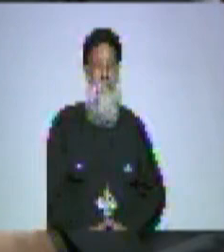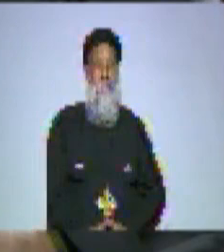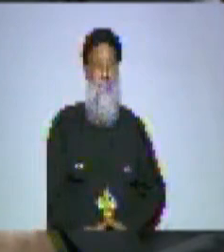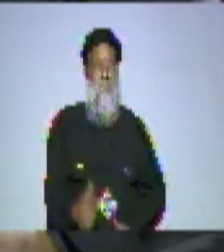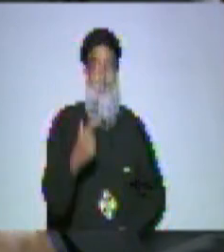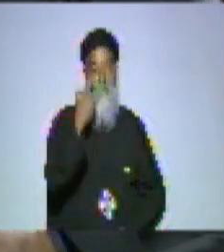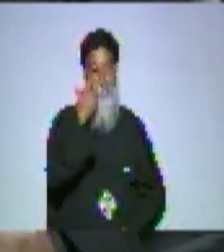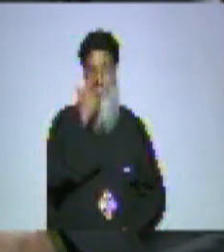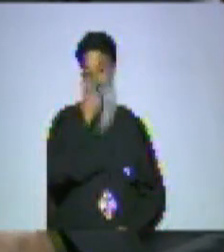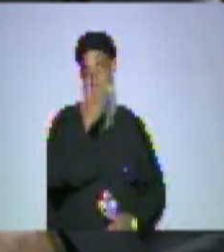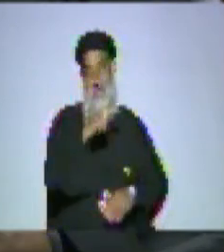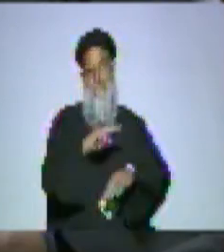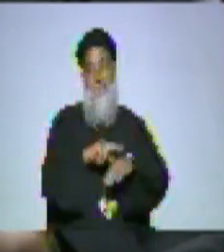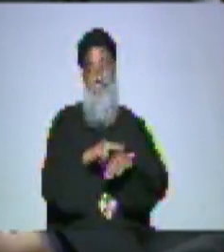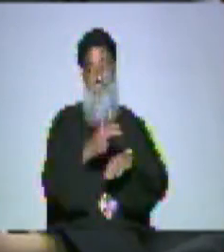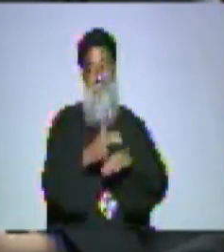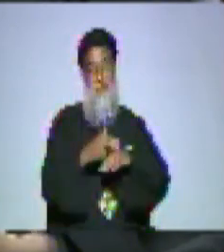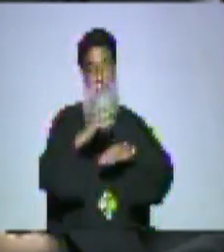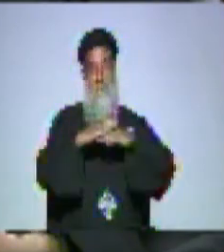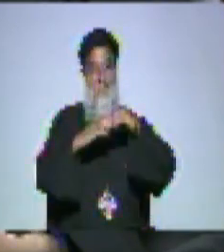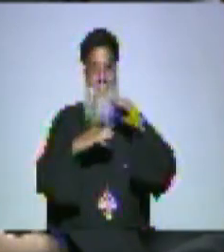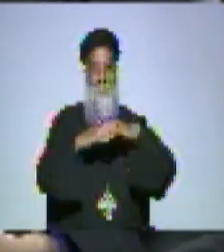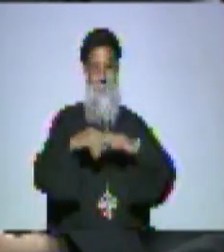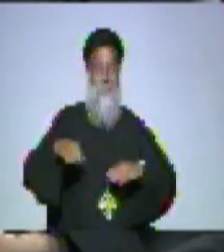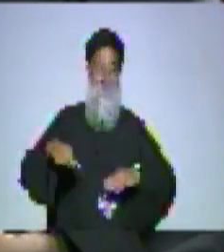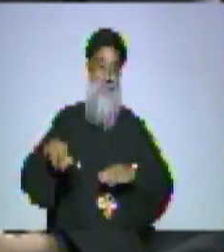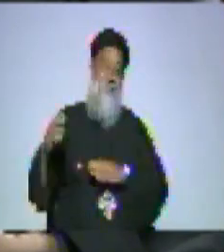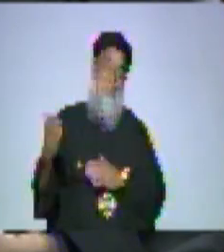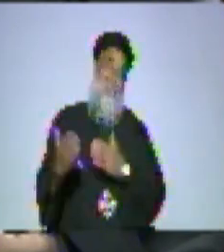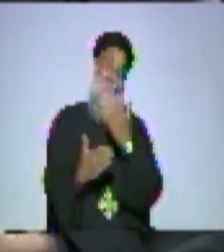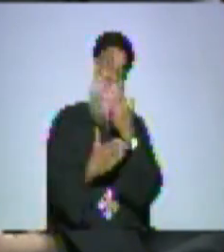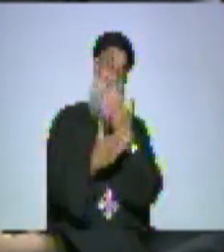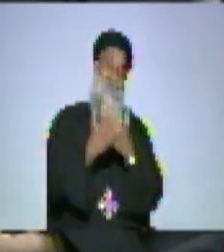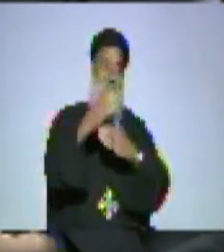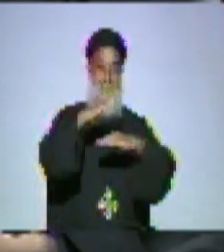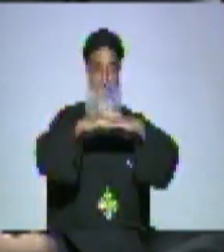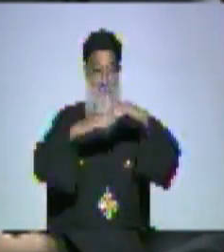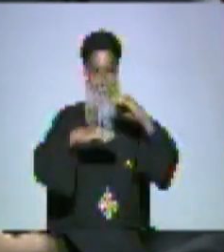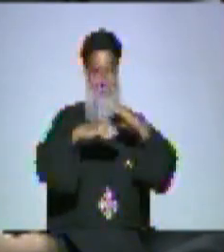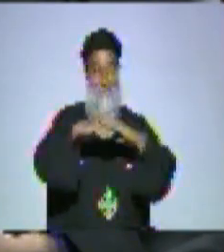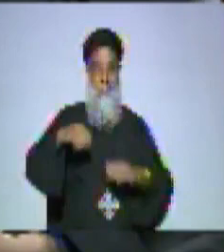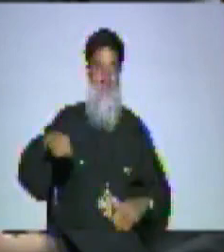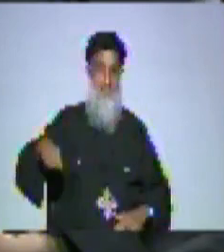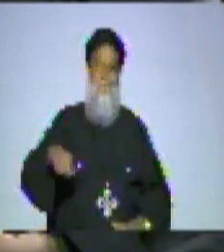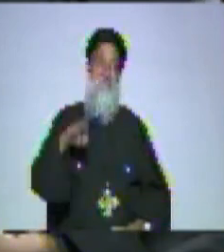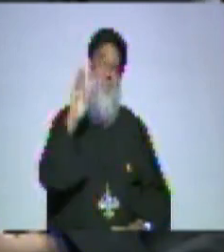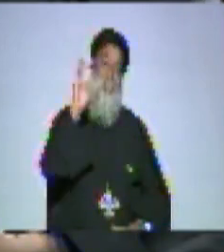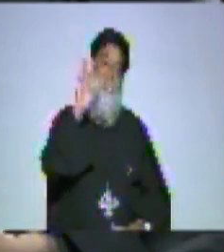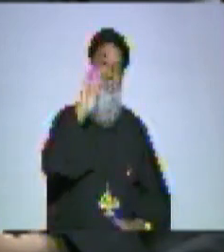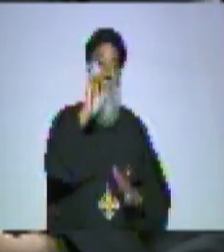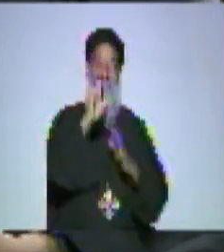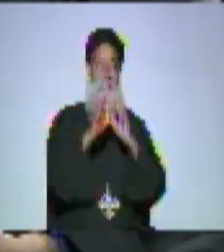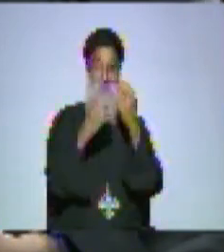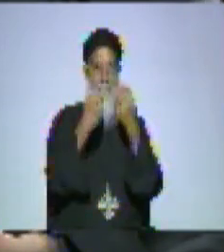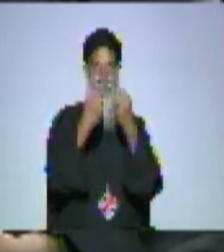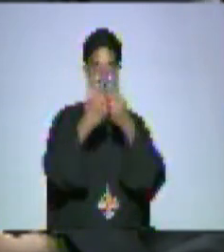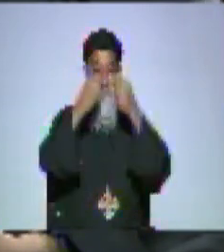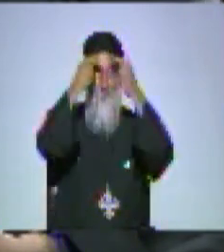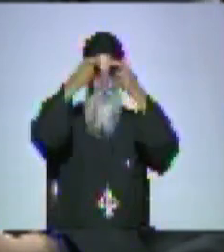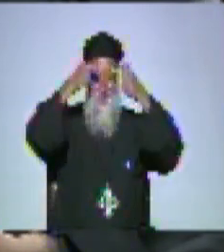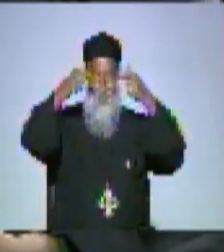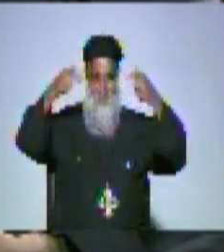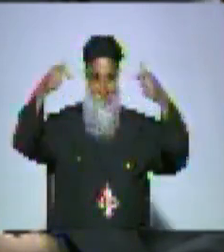اعزائي المشاهدين محب الطقوس بنرحب بحضراتكم في حلقه جديده من برنامجكم طقس ومعنا مع نيافه الحبر الجليل